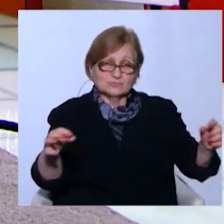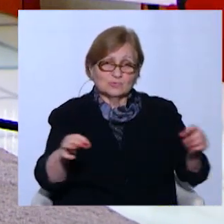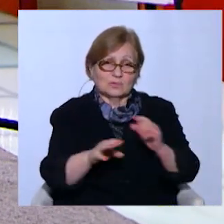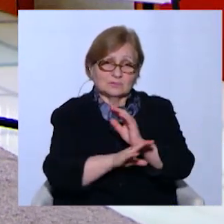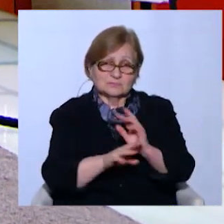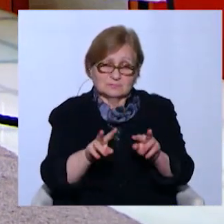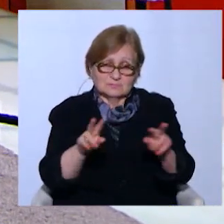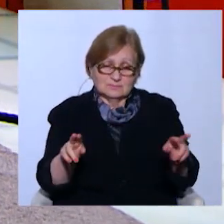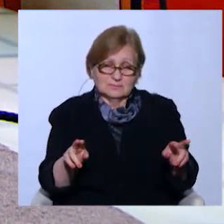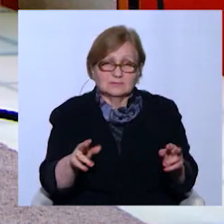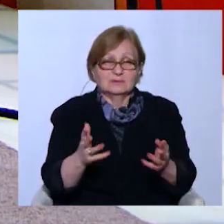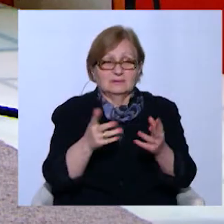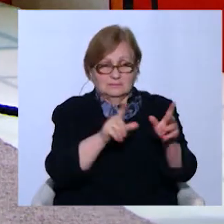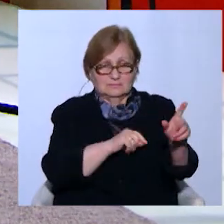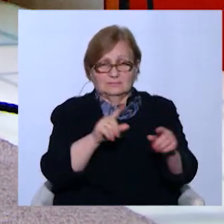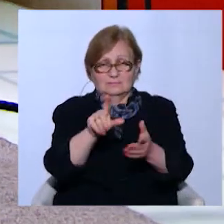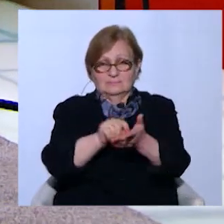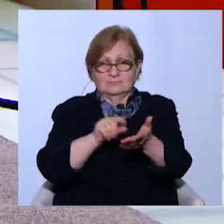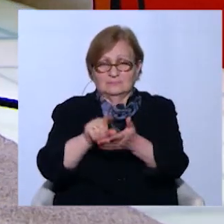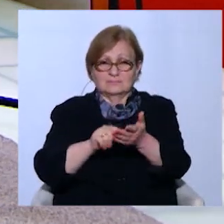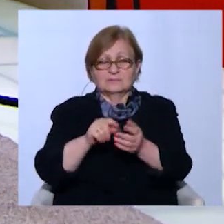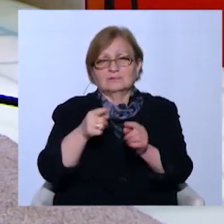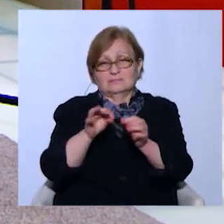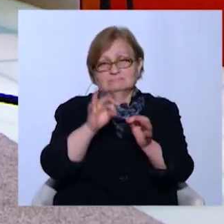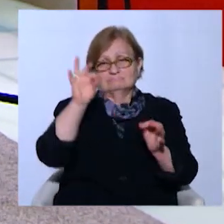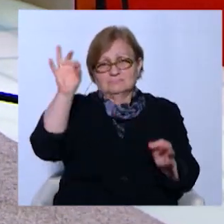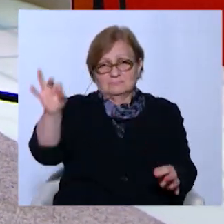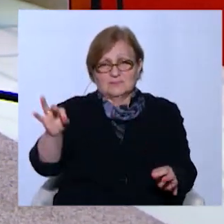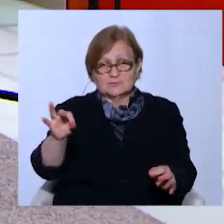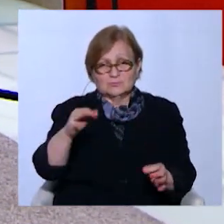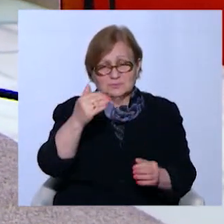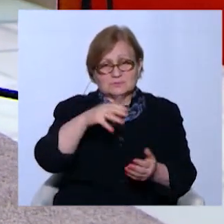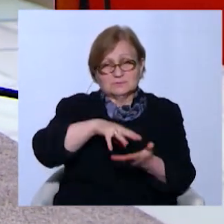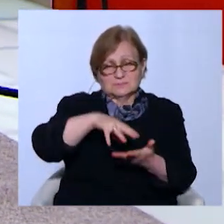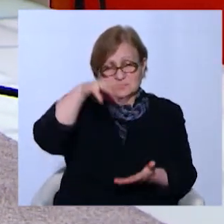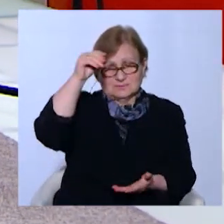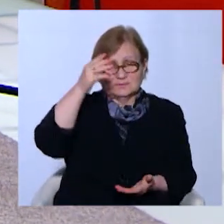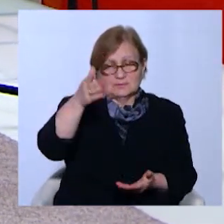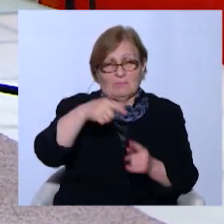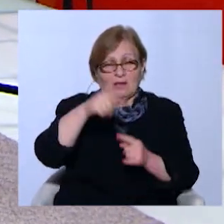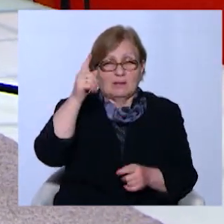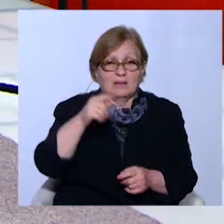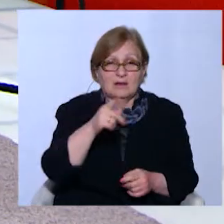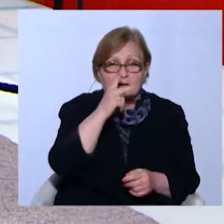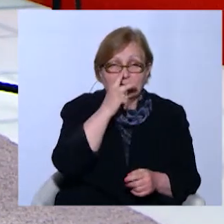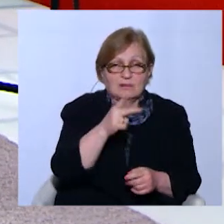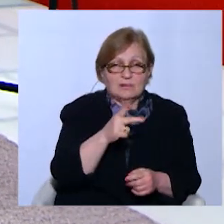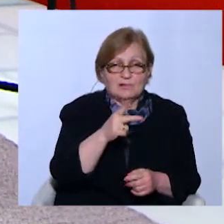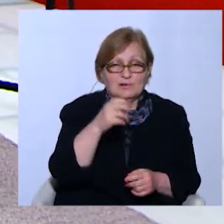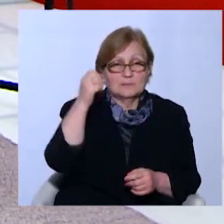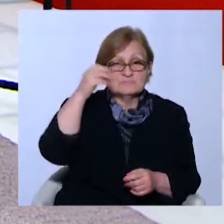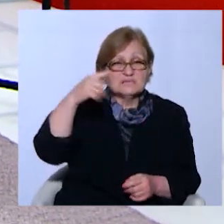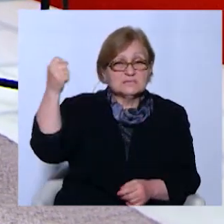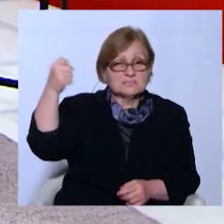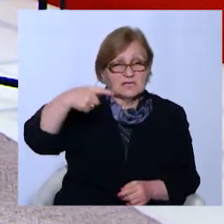სამკუთხედები, გაანალიზეს ინფორმაცია და დაადგინეს პირამიდის სიმაღლე. აი ახლა გადავიდეთ მის მათემატიკურ ნაწილზე. აქ ხედავთ მზის